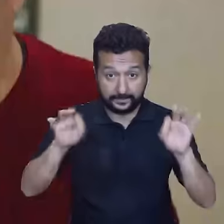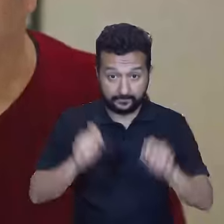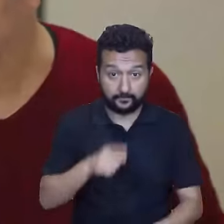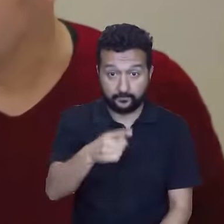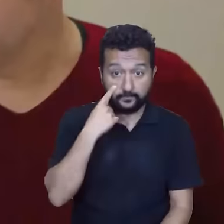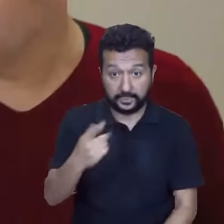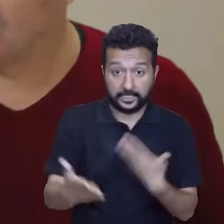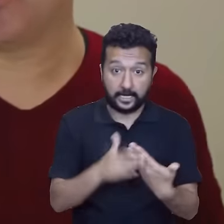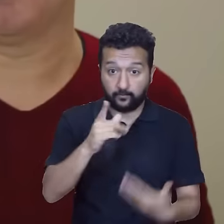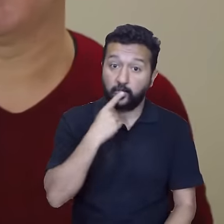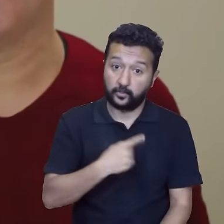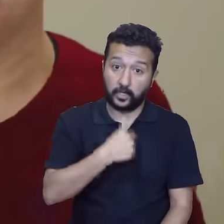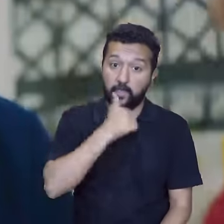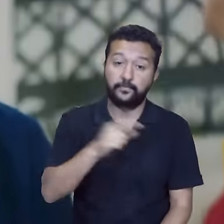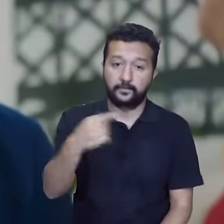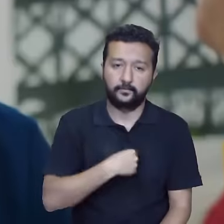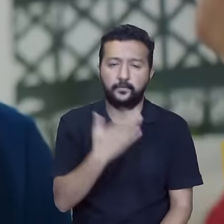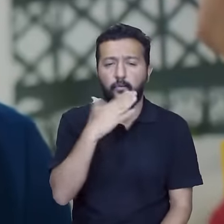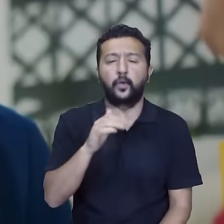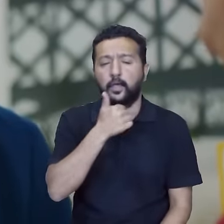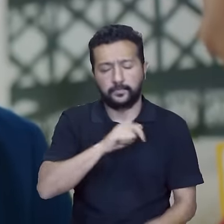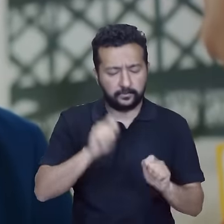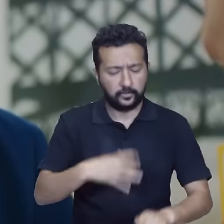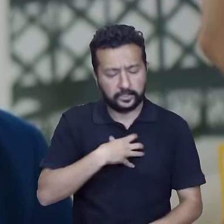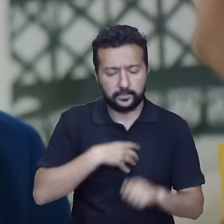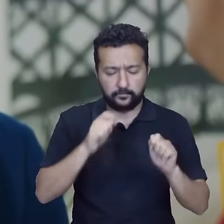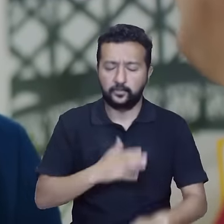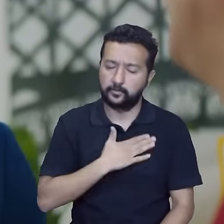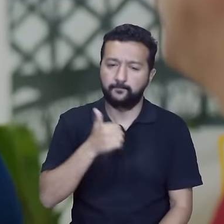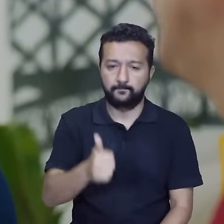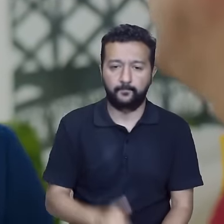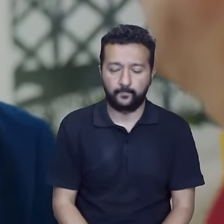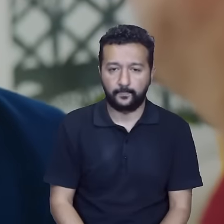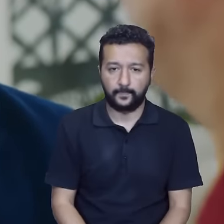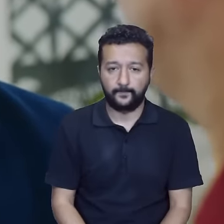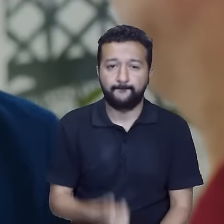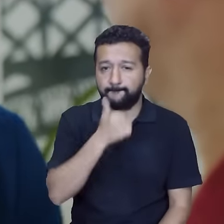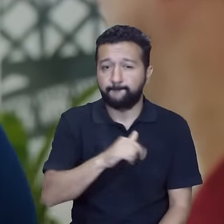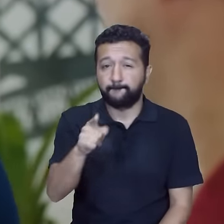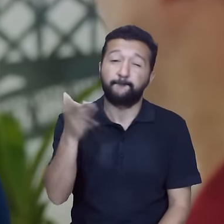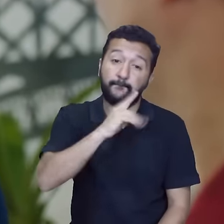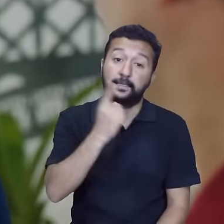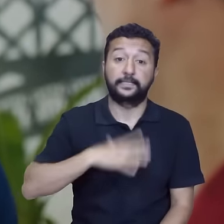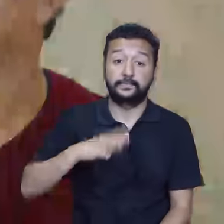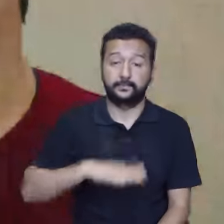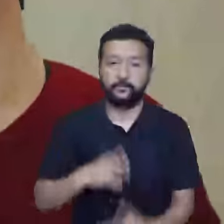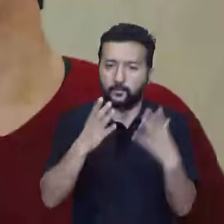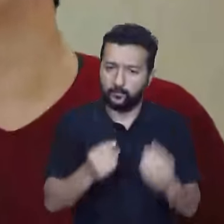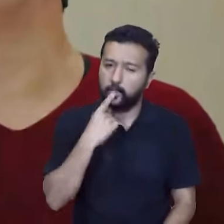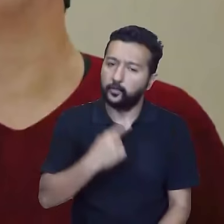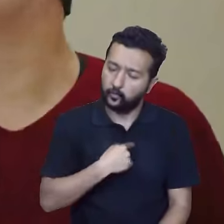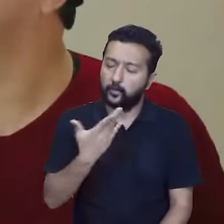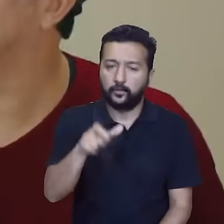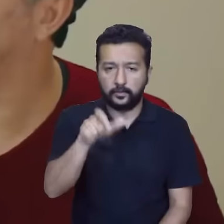mi? Bak yardıma ihtiyacın olursa söyle abine ha. Yok abi, hallediyoruz biz kendi çapımızda, sağ ol. Abi ben senden başka bir şey rica edeceğim.